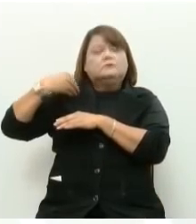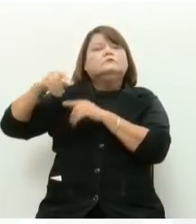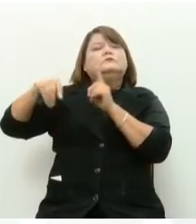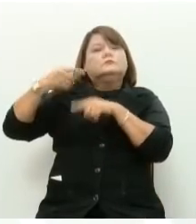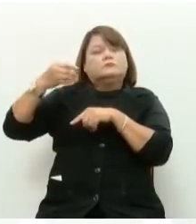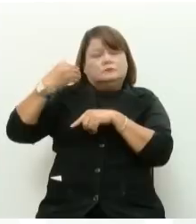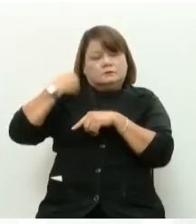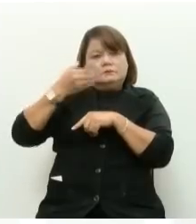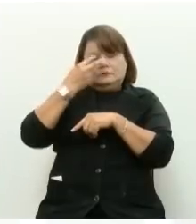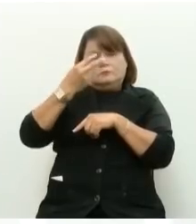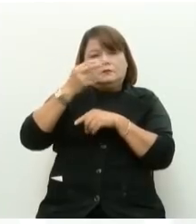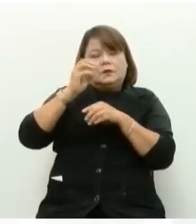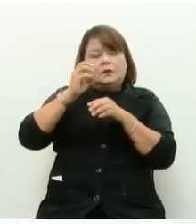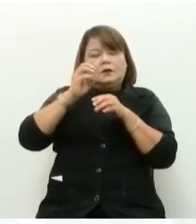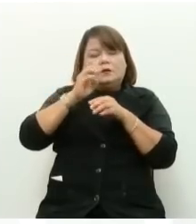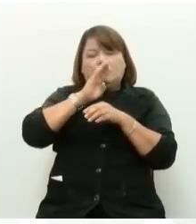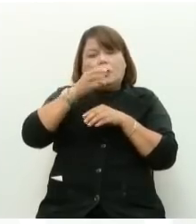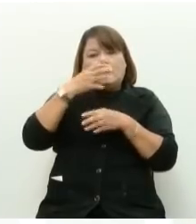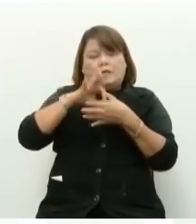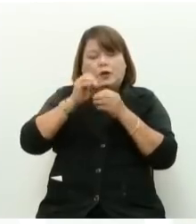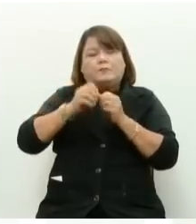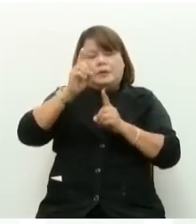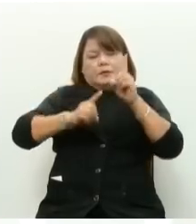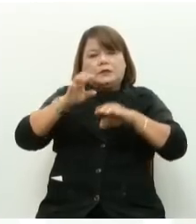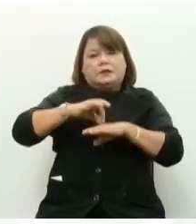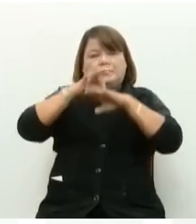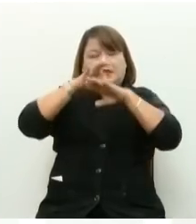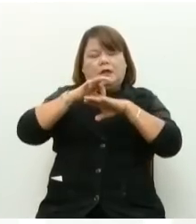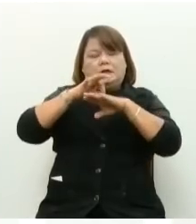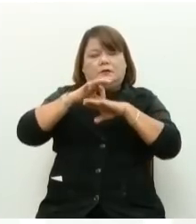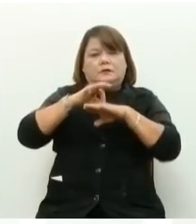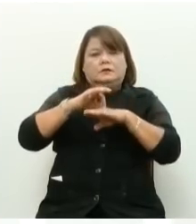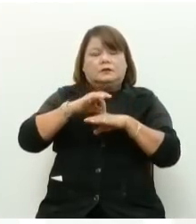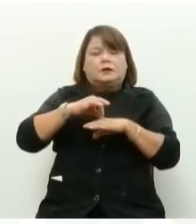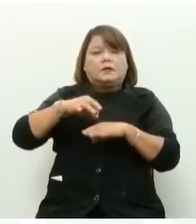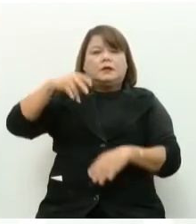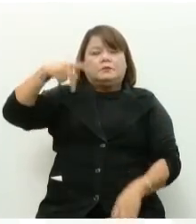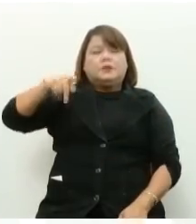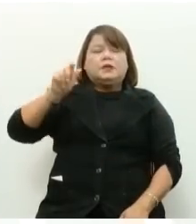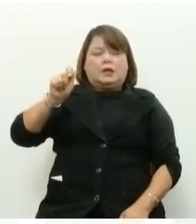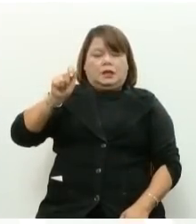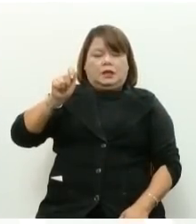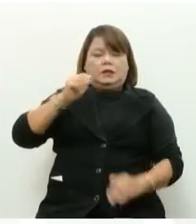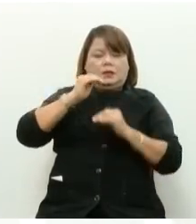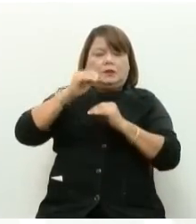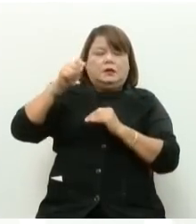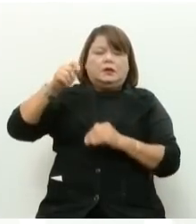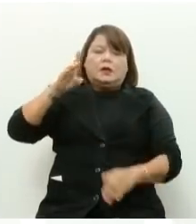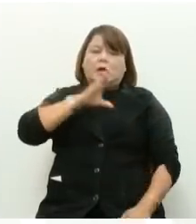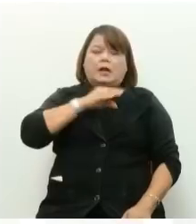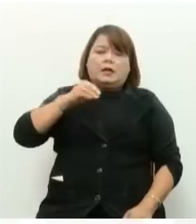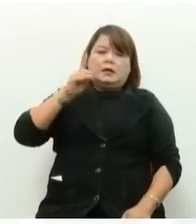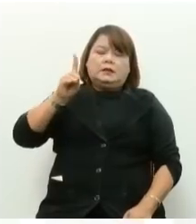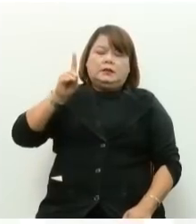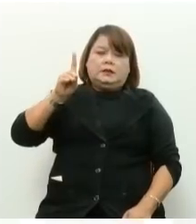ความรู้เรื่องของการประเมินตำแหน่งและวิทยาฐานะตามเกณฑ์ PA และการดำเนินการในระบบ DPA ของกระทรวงศึกษ